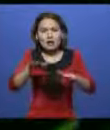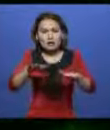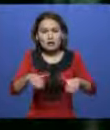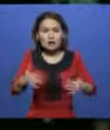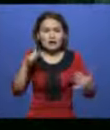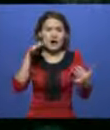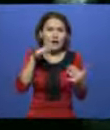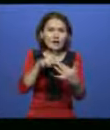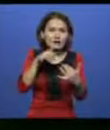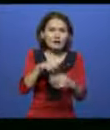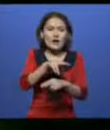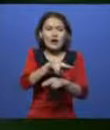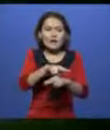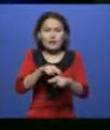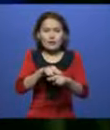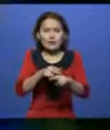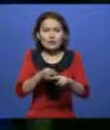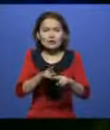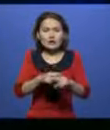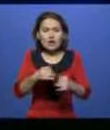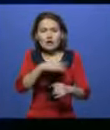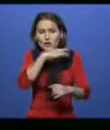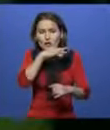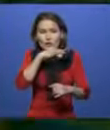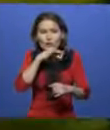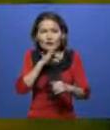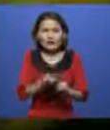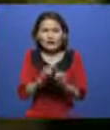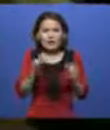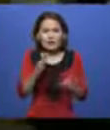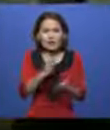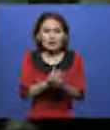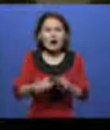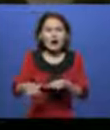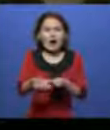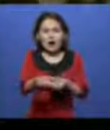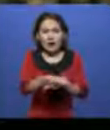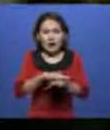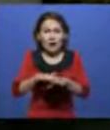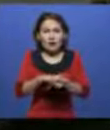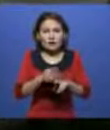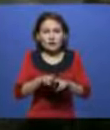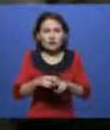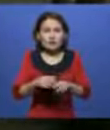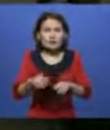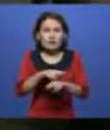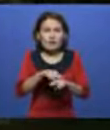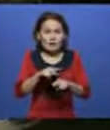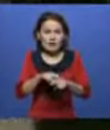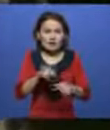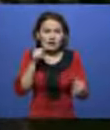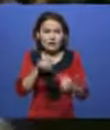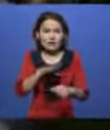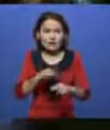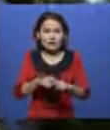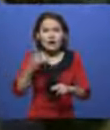жатқан полицияның қалаларға қарсы оқ атуы оқиғаларға негізгі себеп. Халықтың жаппай толқуына Фергюсон, Нью-Йорк және Аризонадағы соңғы